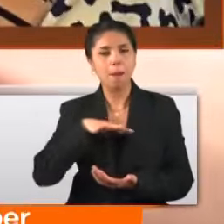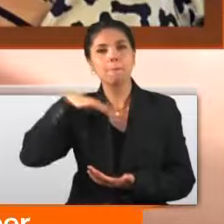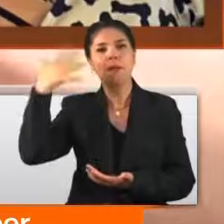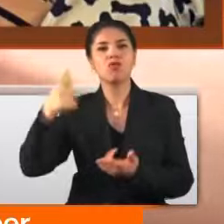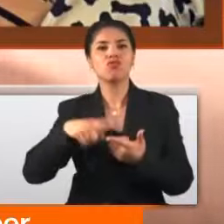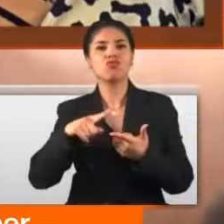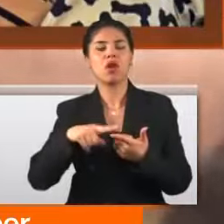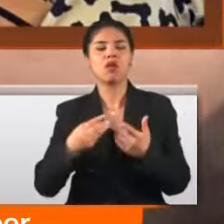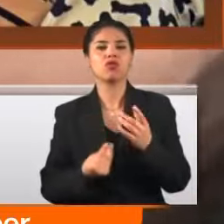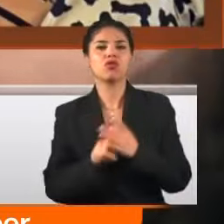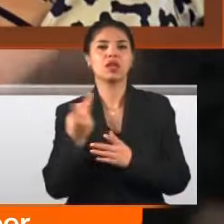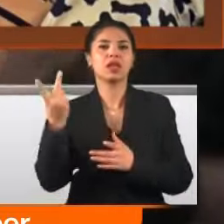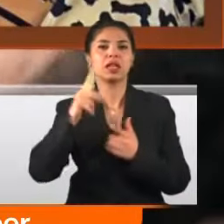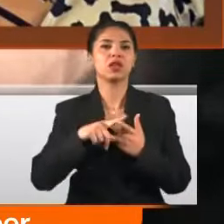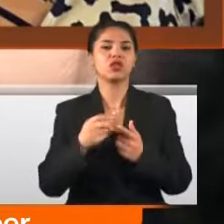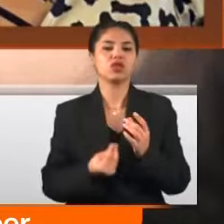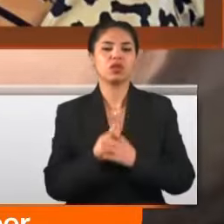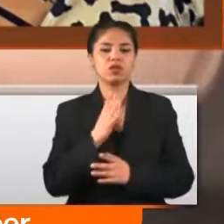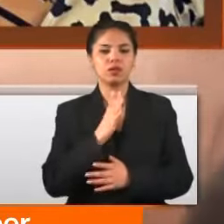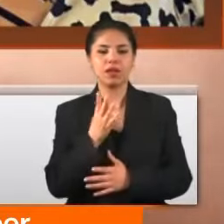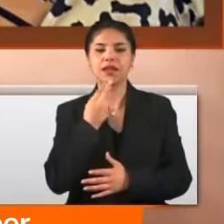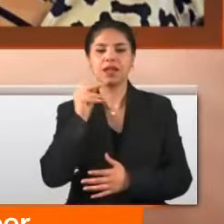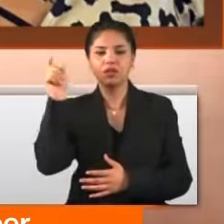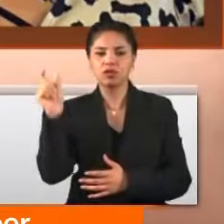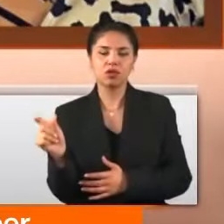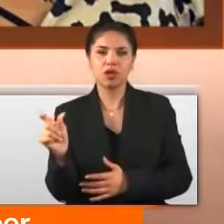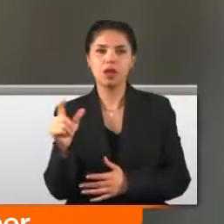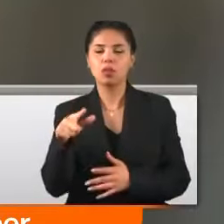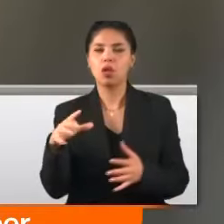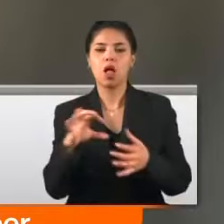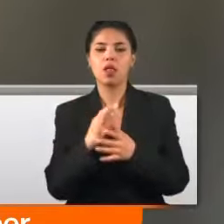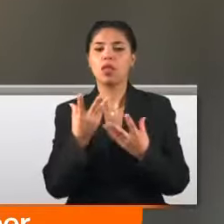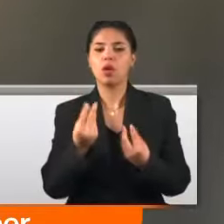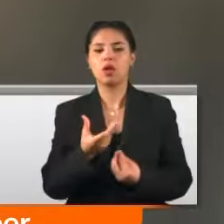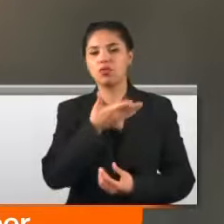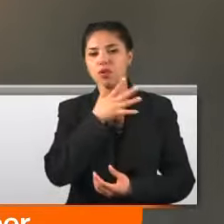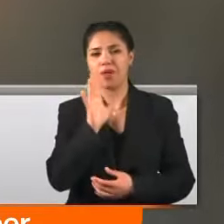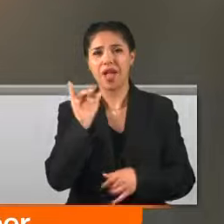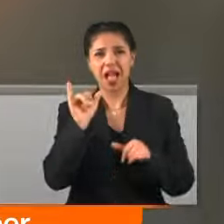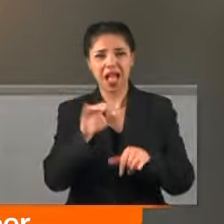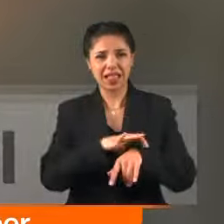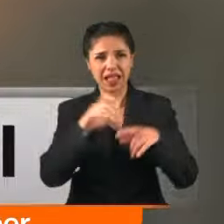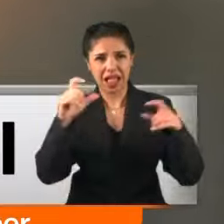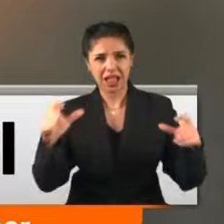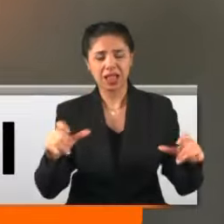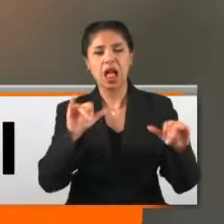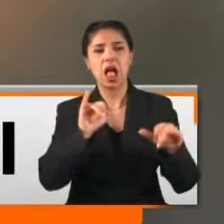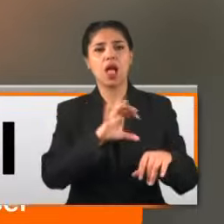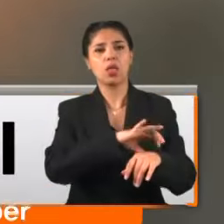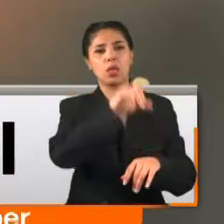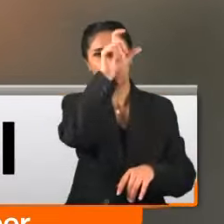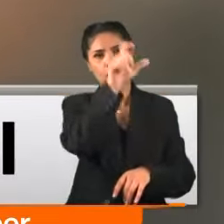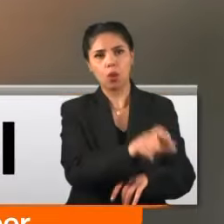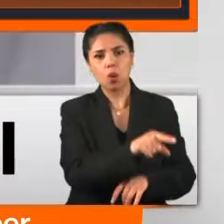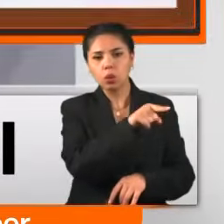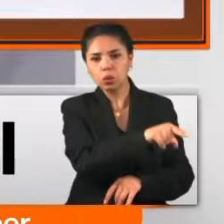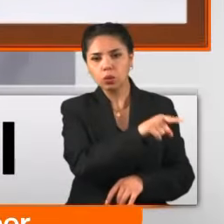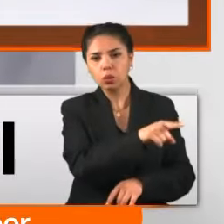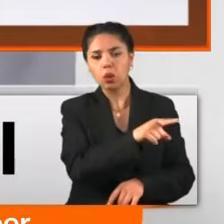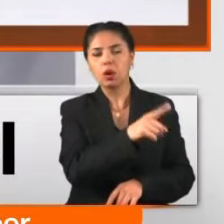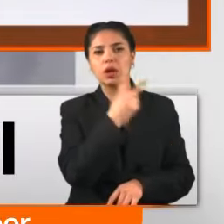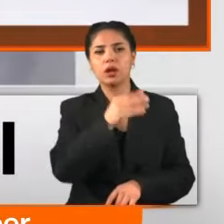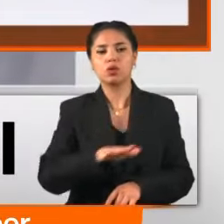kadındı. Bununla alakalı ne olacak inanın bilmiyorum. Yine aynı hastane, yine aynı doktor. Bu kez o doktorun adı